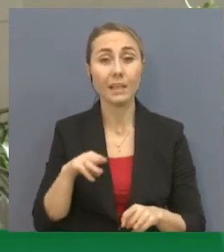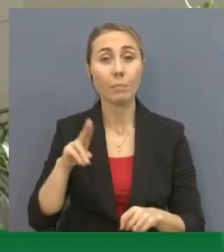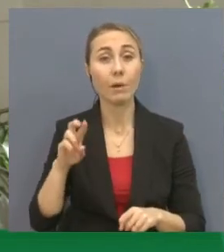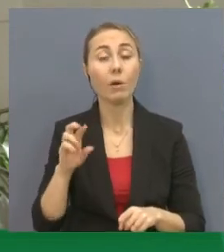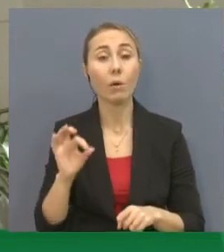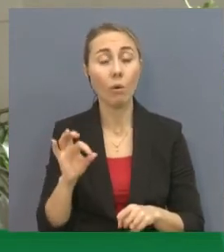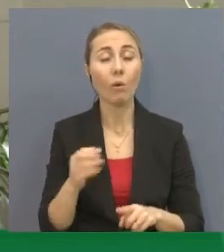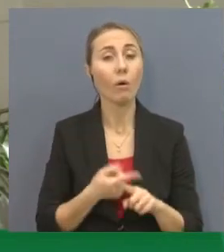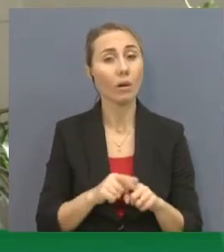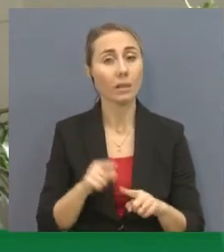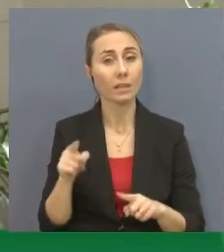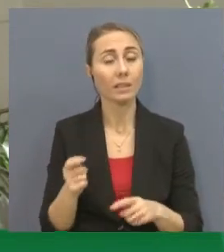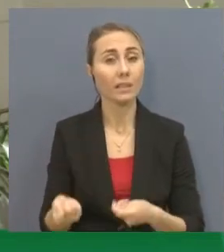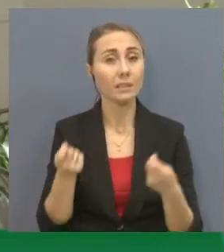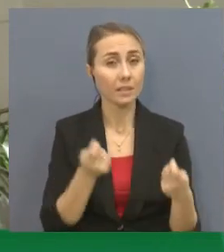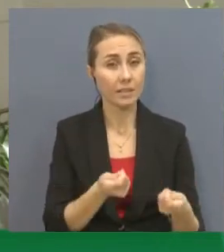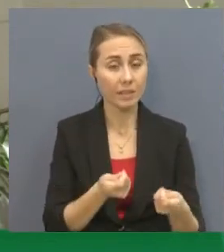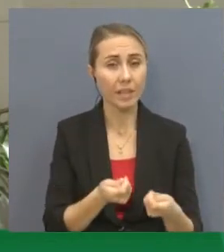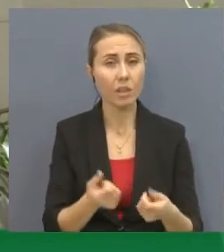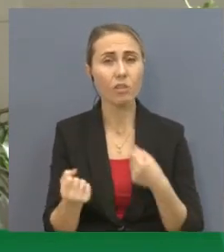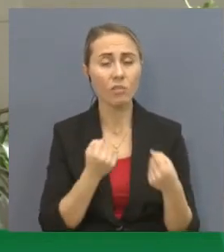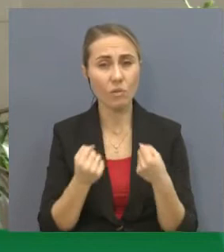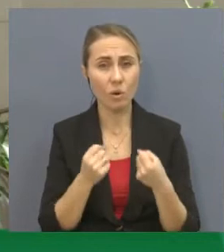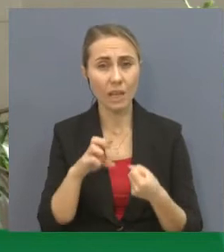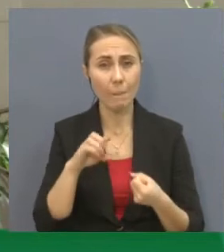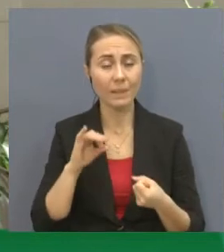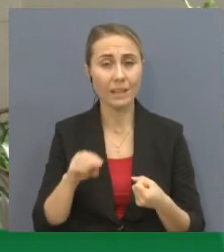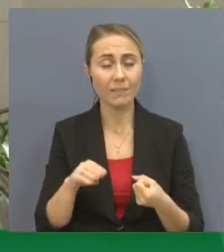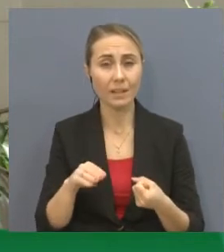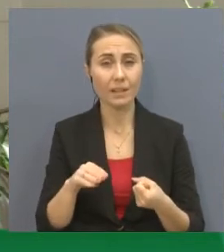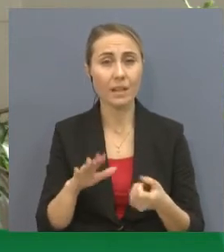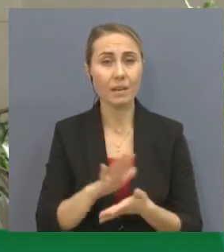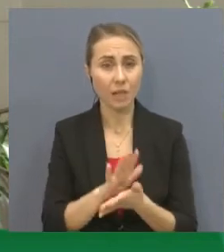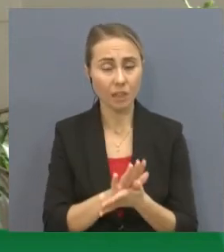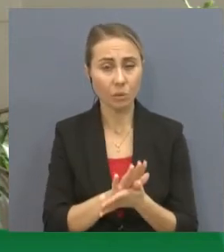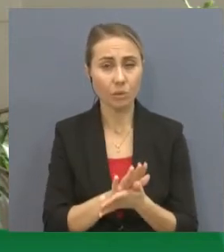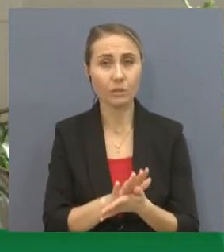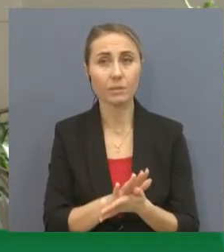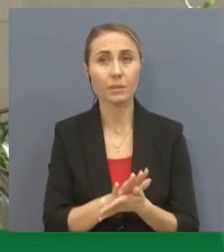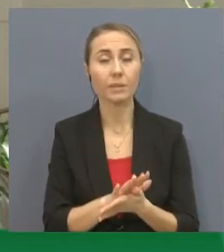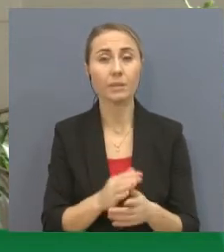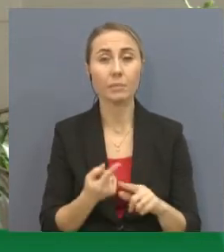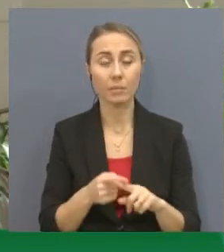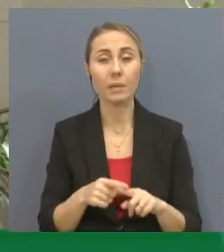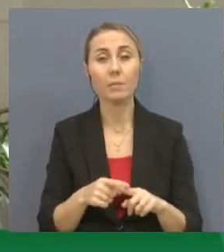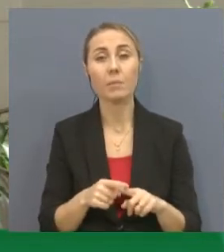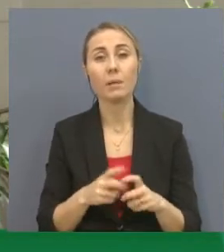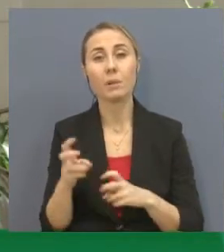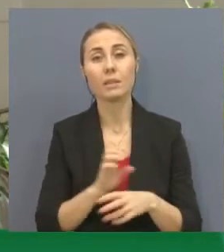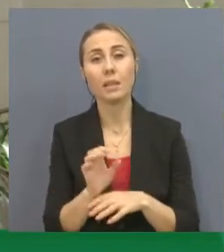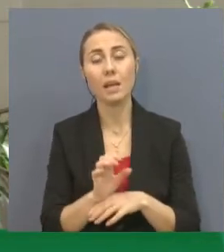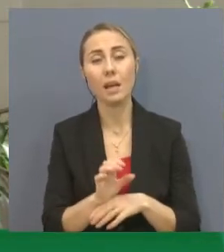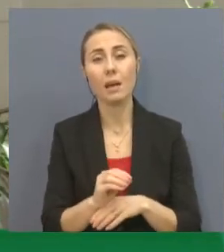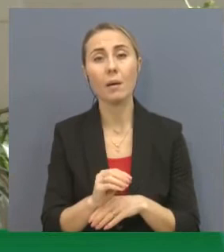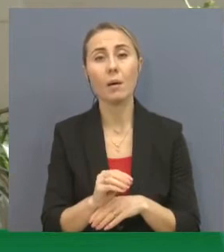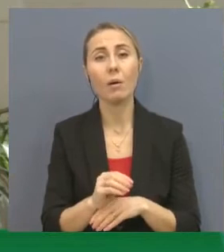непосредственно вывозка твердо бытовых отходов мы производим автомашинами мусоровозы